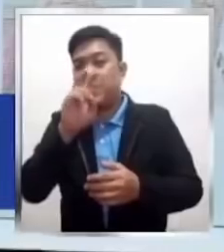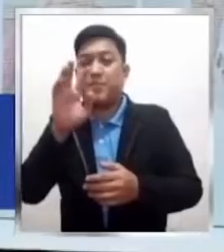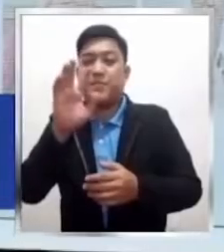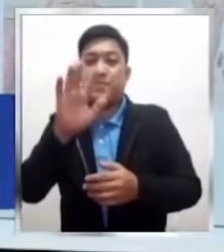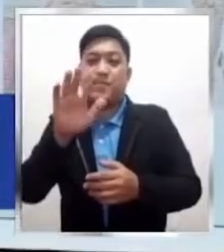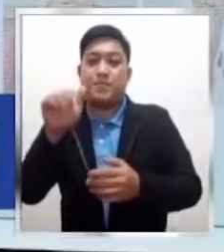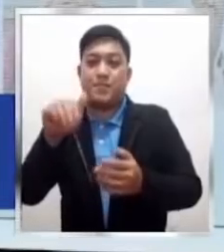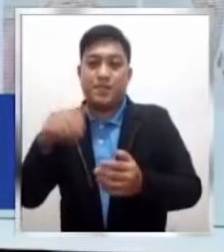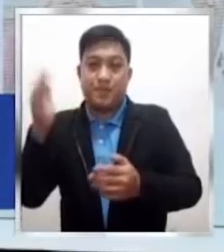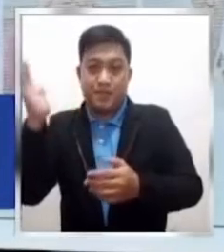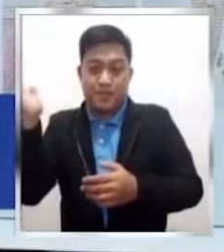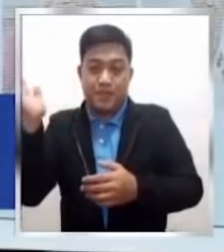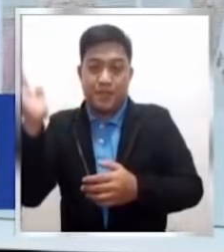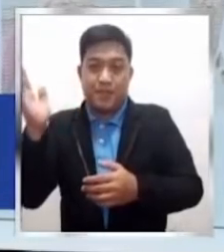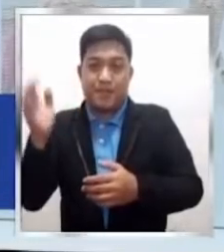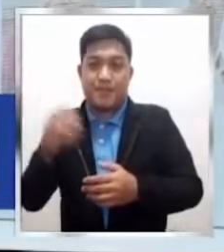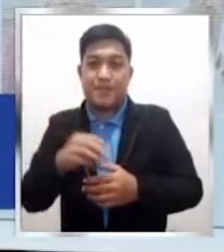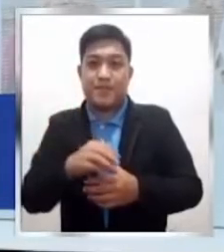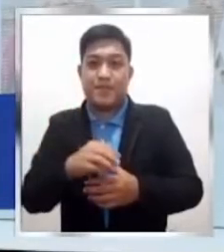245,479. Manny Lopez,